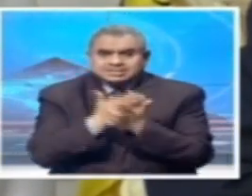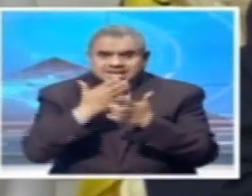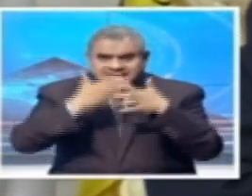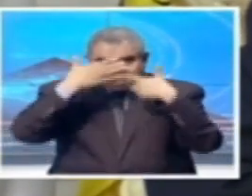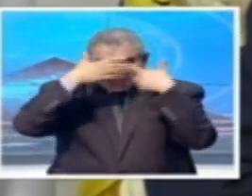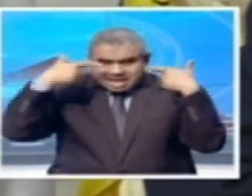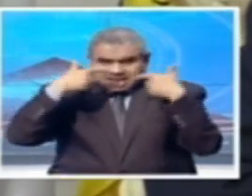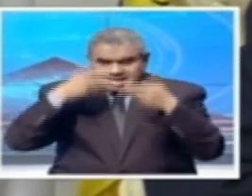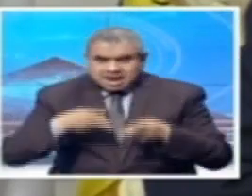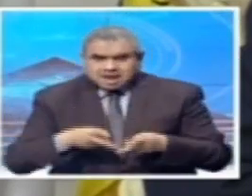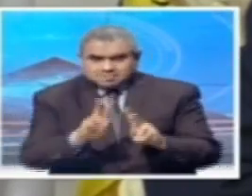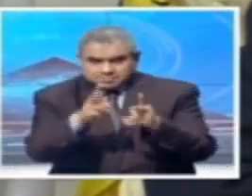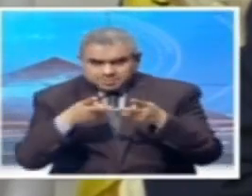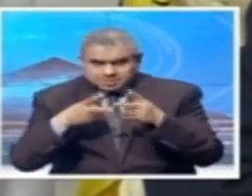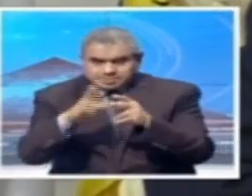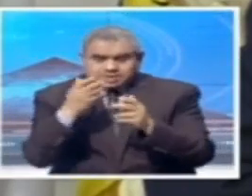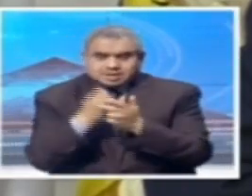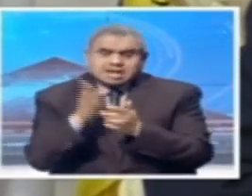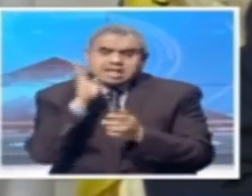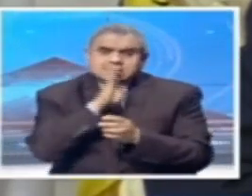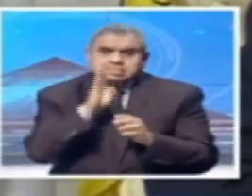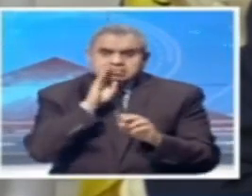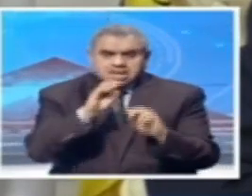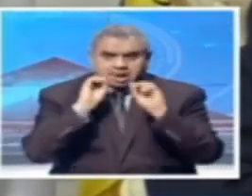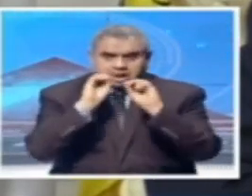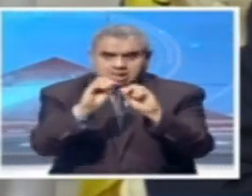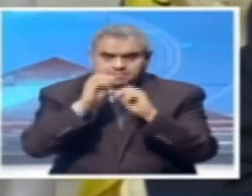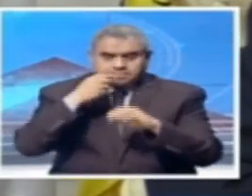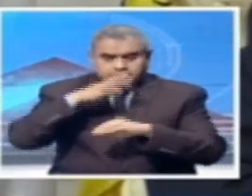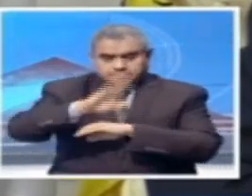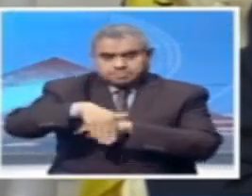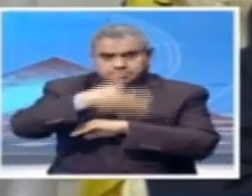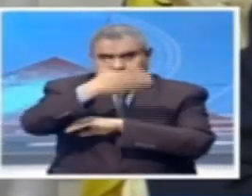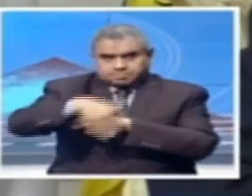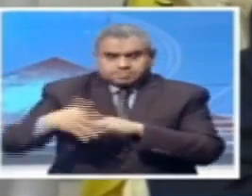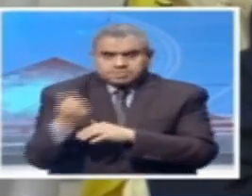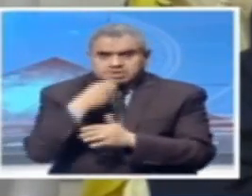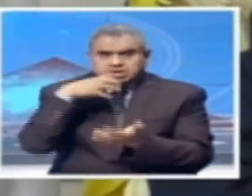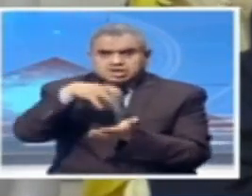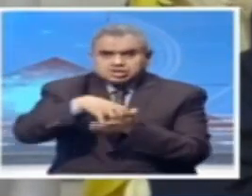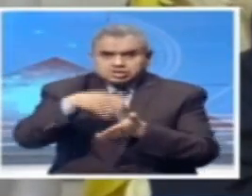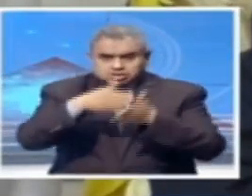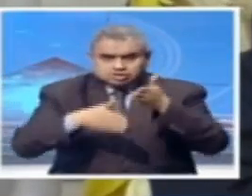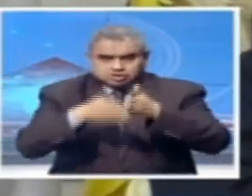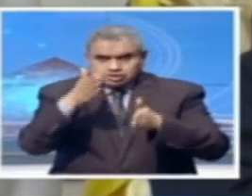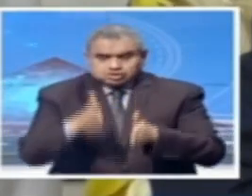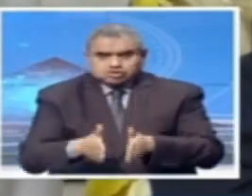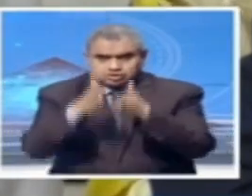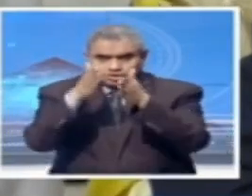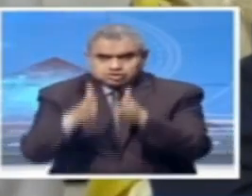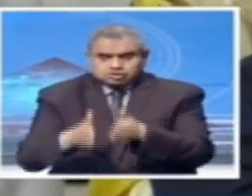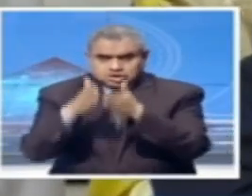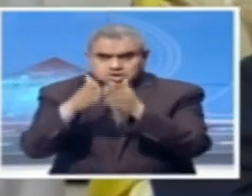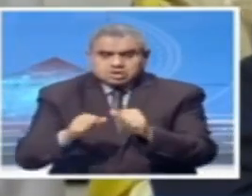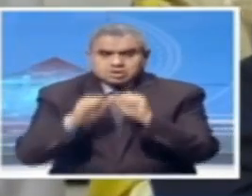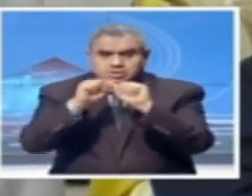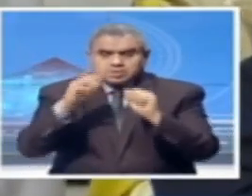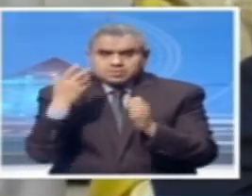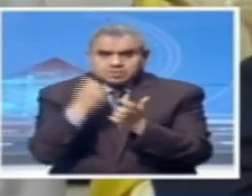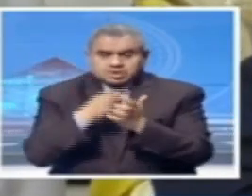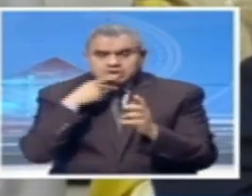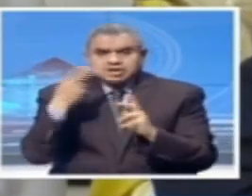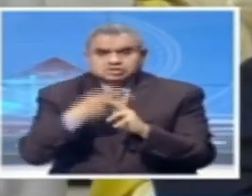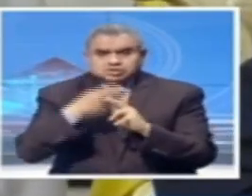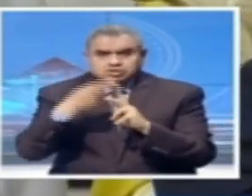الإرهابية، وكانت تعليمات أن يخصص لهم إسكان لائق للناس يتواجدوا